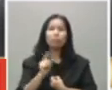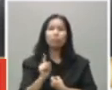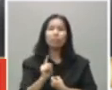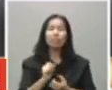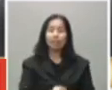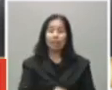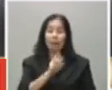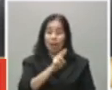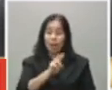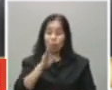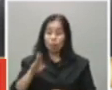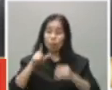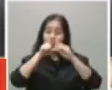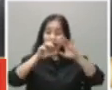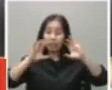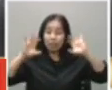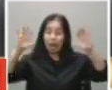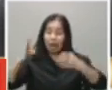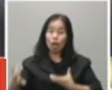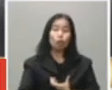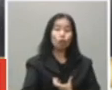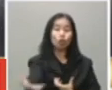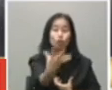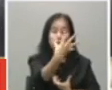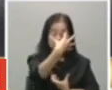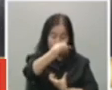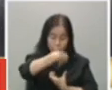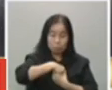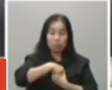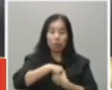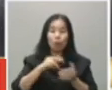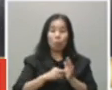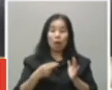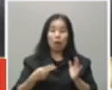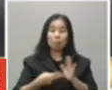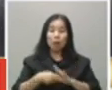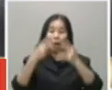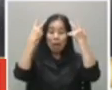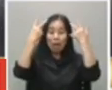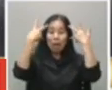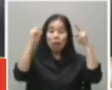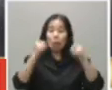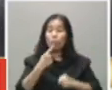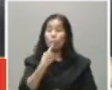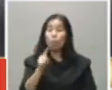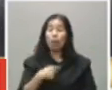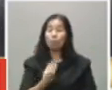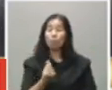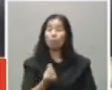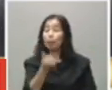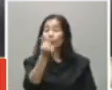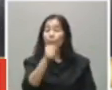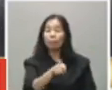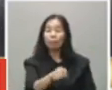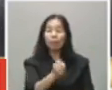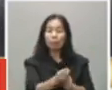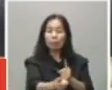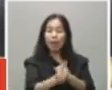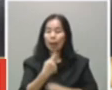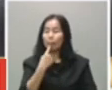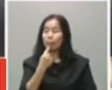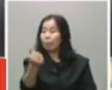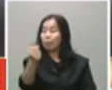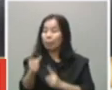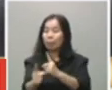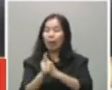ที่คนคนเดียวครับดีดนิ้วครับชี้นิ้วสั่งทุกเรื่องทำเหมือนตอนที่ท่านคุ